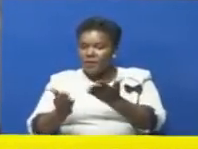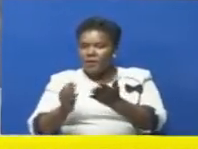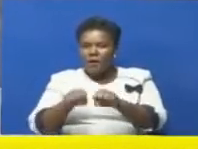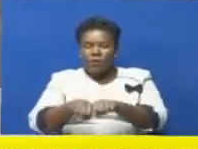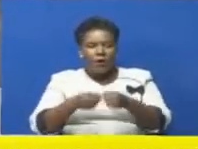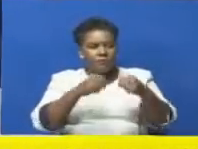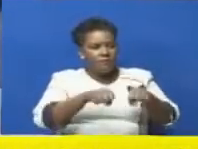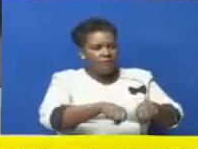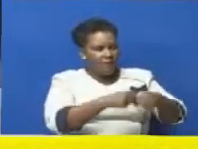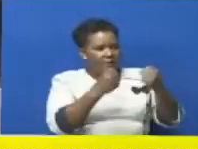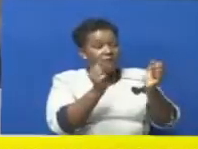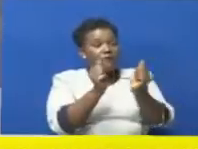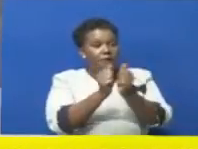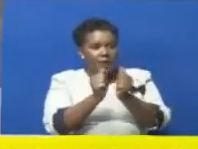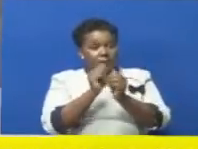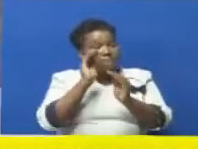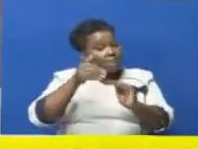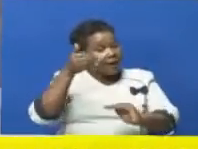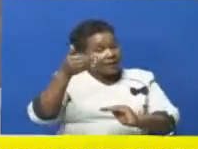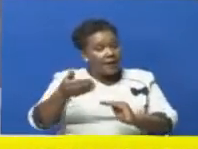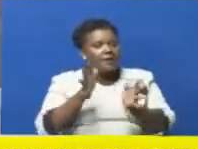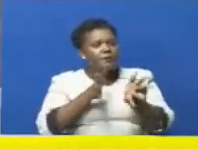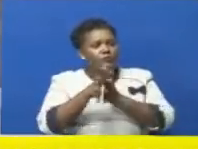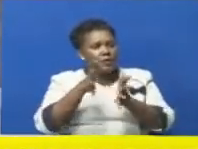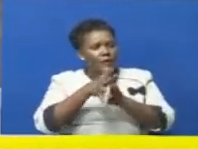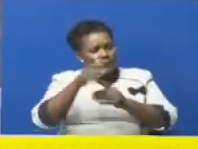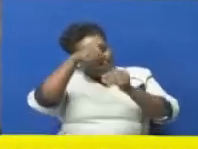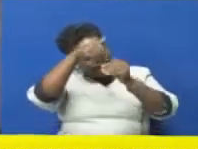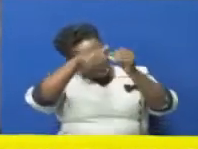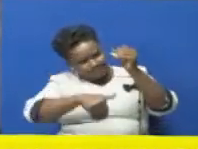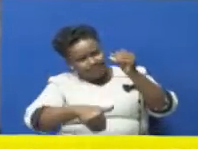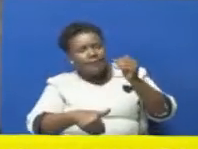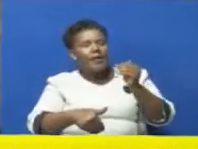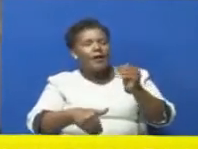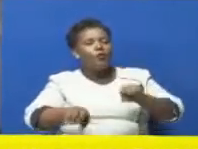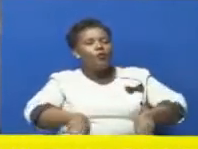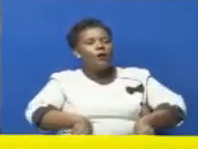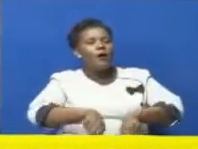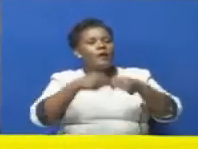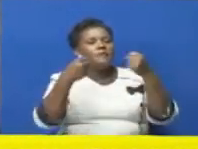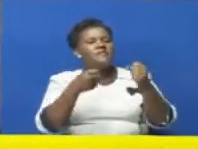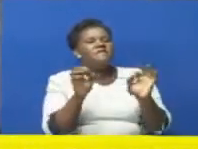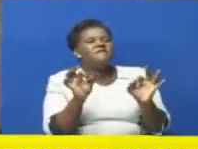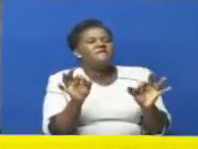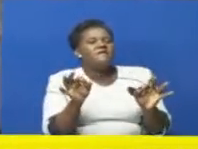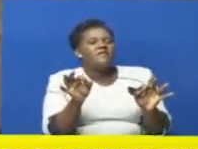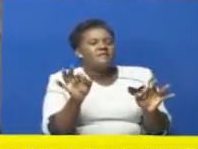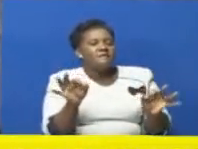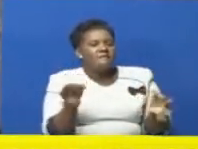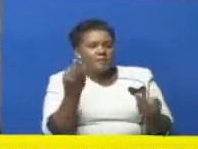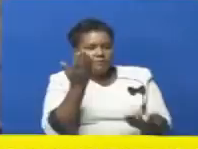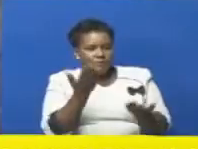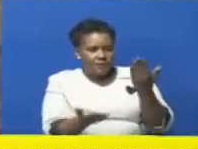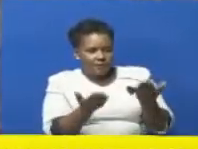tutatoa taarifa kamili ya uharibifu kushirikiana na kamati hizi za maafa za wilaya pamoja na za mkoa.